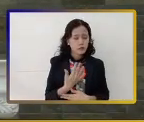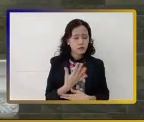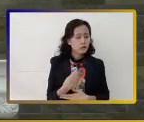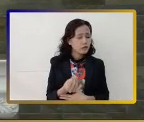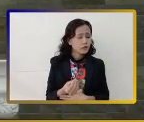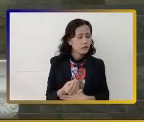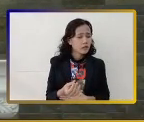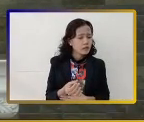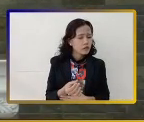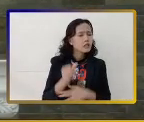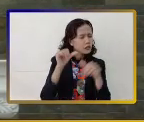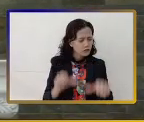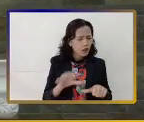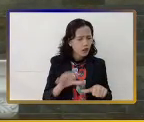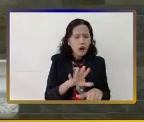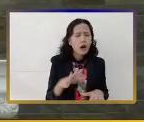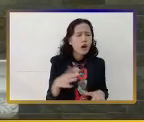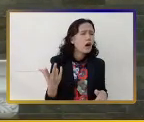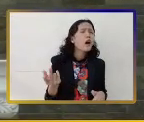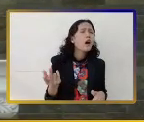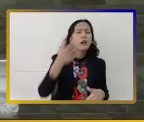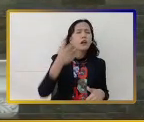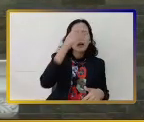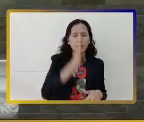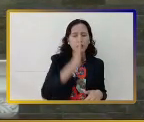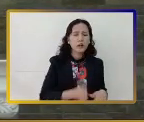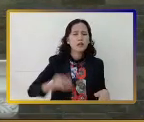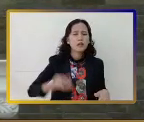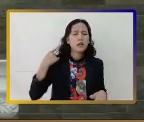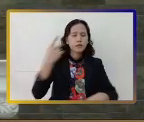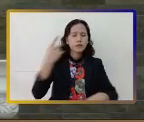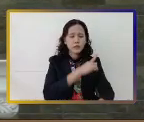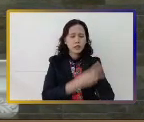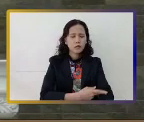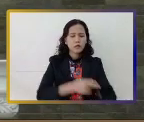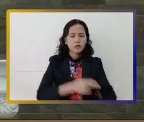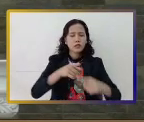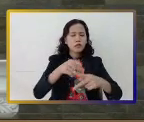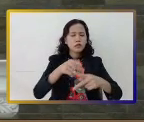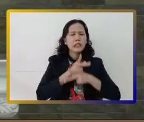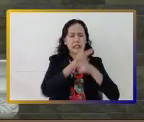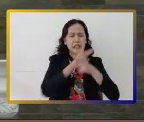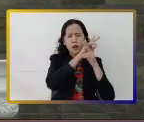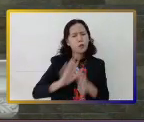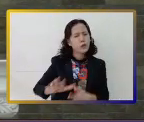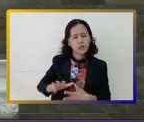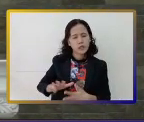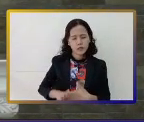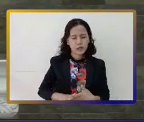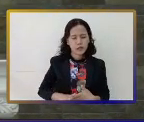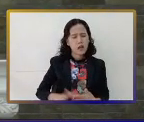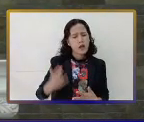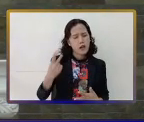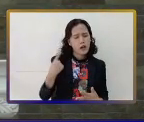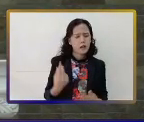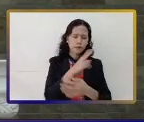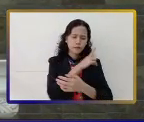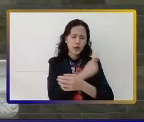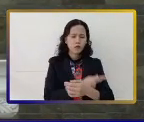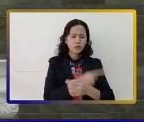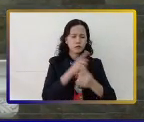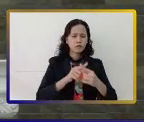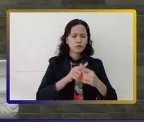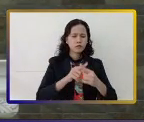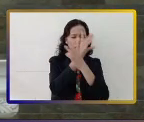You have the power, O God, to take it away from us. You have the power to deliver us from